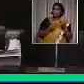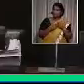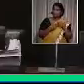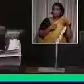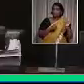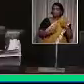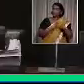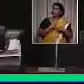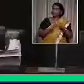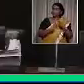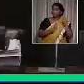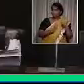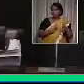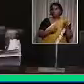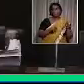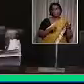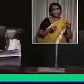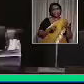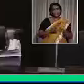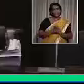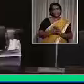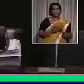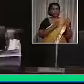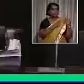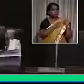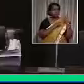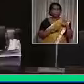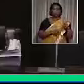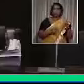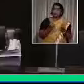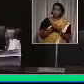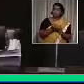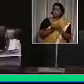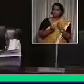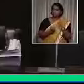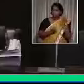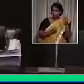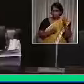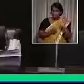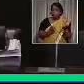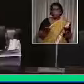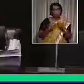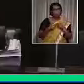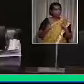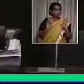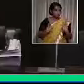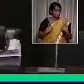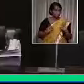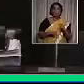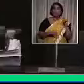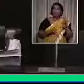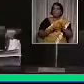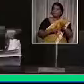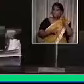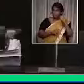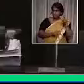தயாராக இருக்கிறார்கள். எனவே ஜனாதிபதி அவர்கள் அவருடைய இந்த காலத்தை அதற்கு சரியாக பயன்படுத்திக் கொள்ள வேண்டும். எனவே அவ்வாறான அவருடைய எடுக்கின்ற நல்ல விடயங்கள் அத்தனைக்கும்